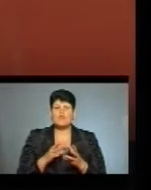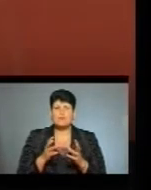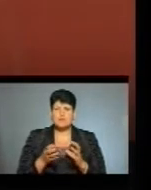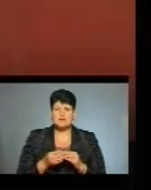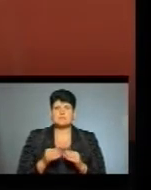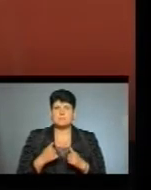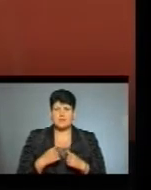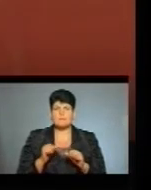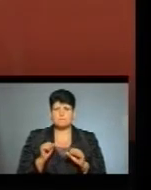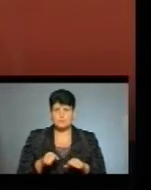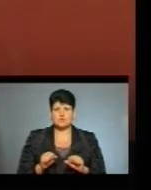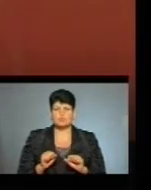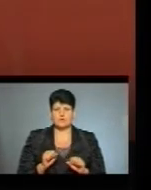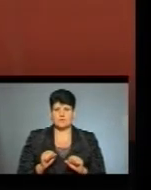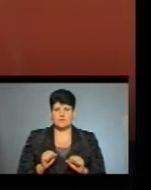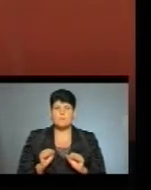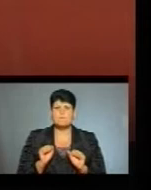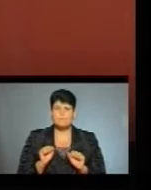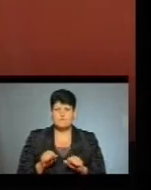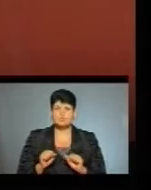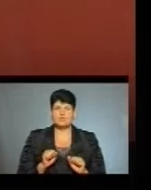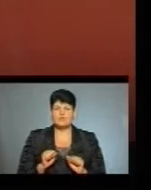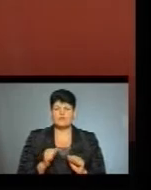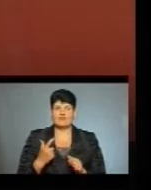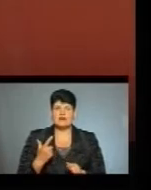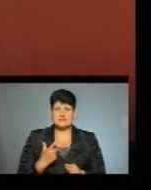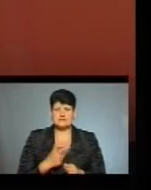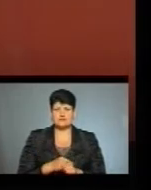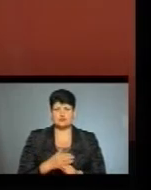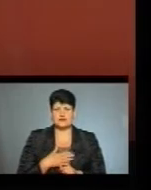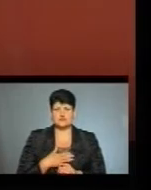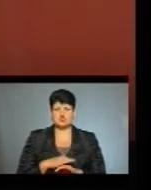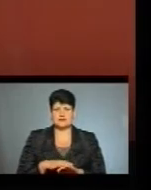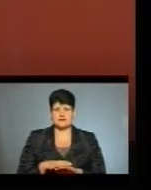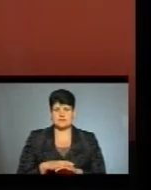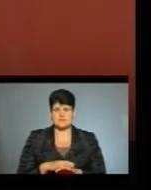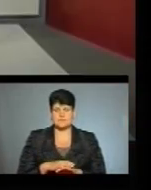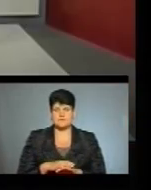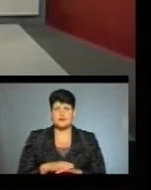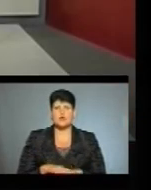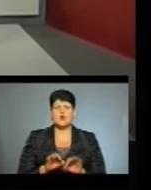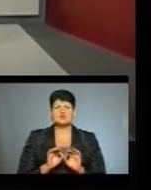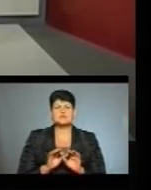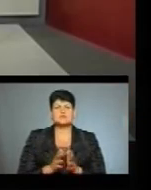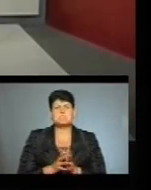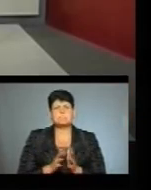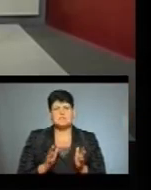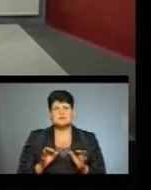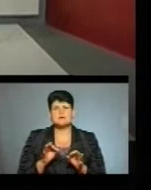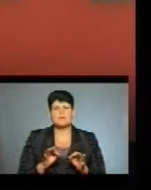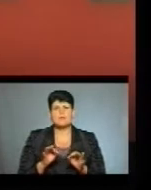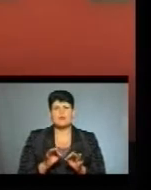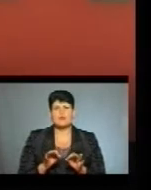ми можемо керувати. Керувати ми можемо, вакцинуючи наше населення. То, власне, розкажіть більше про перебіг